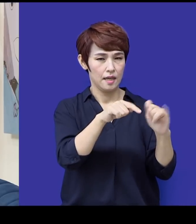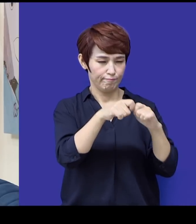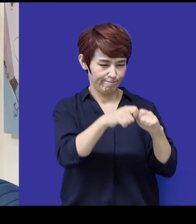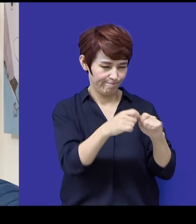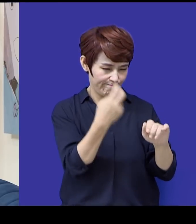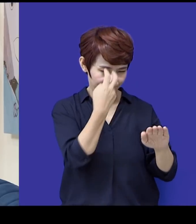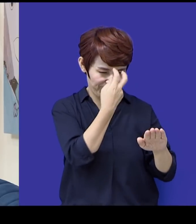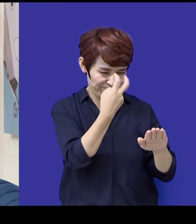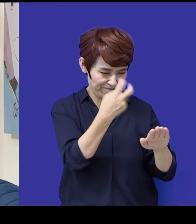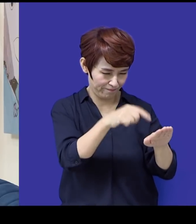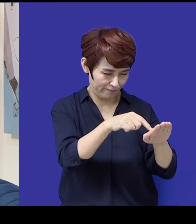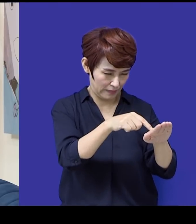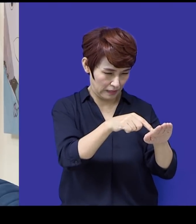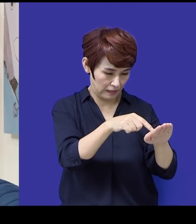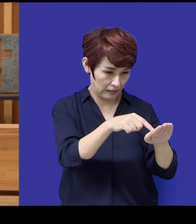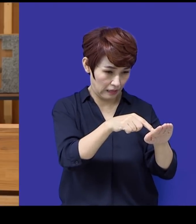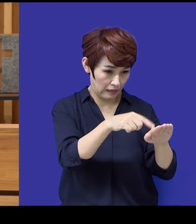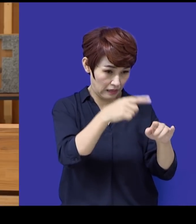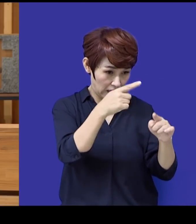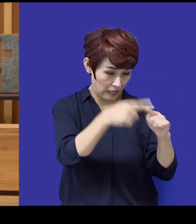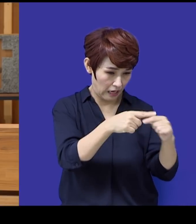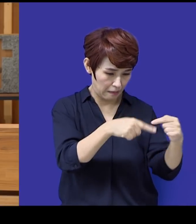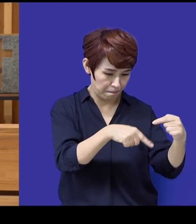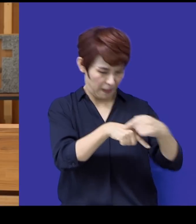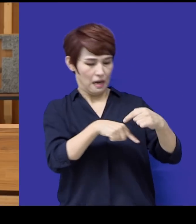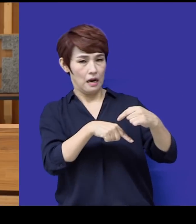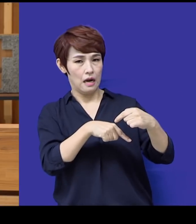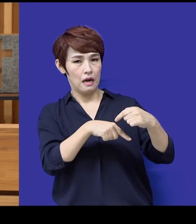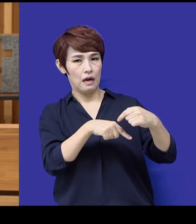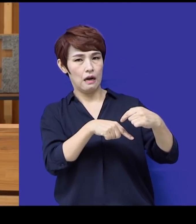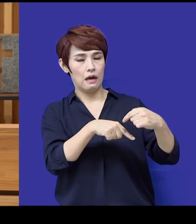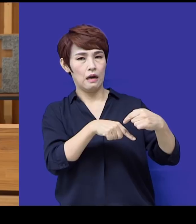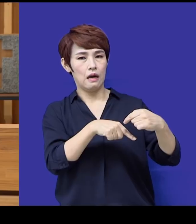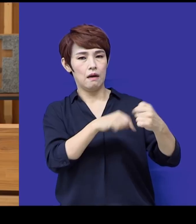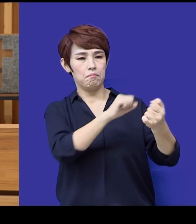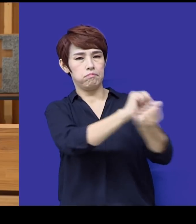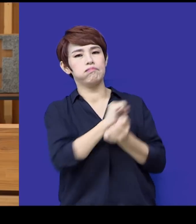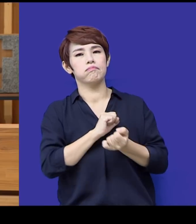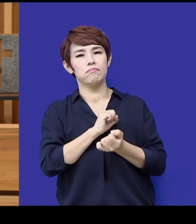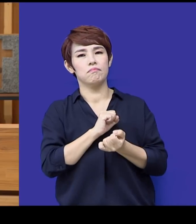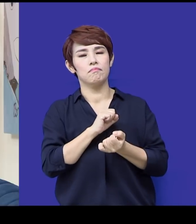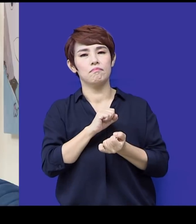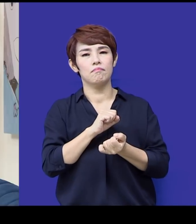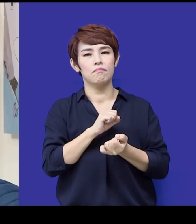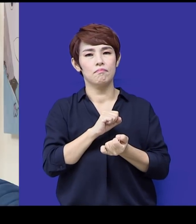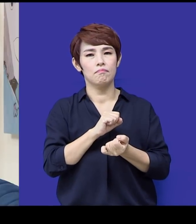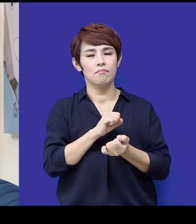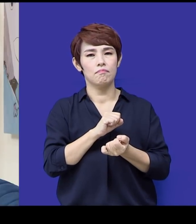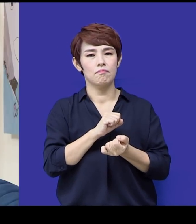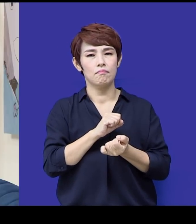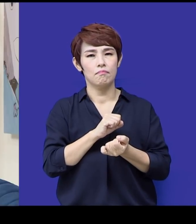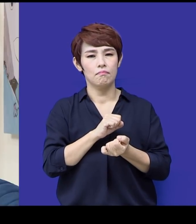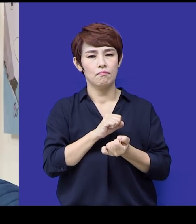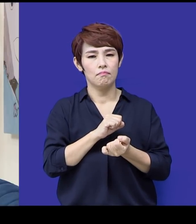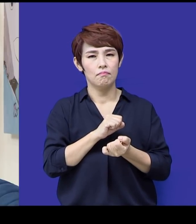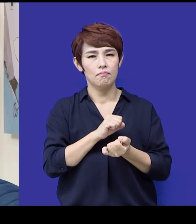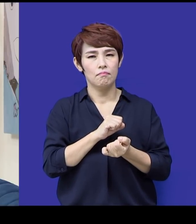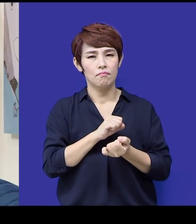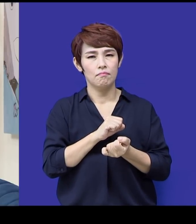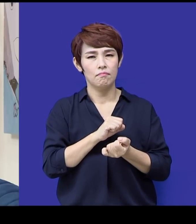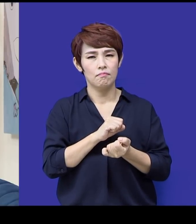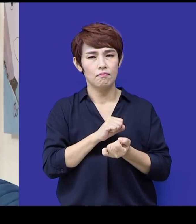검사를 그 하다가 내가 찔려가지고 아이고. 그게 이제 B형 간염을 걸렸는데 예. 급성으로